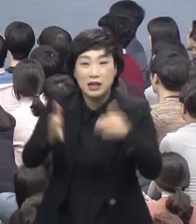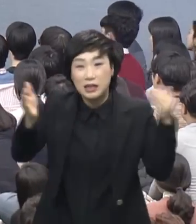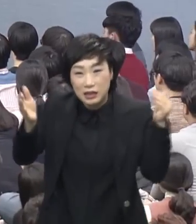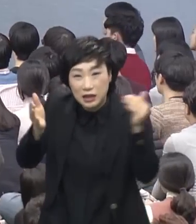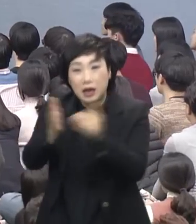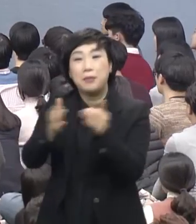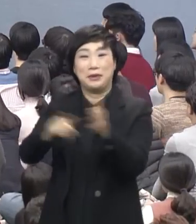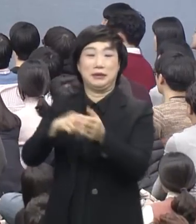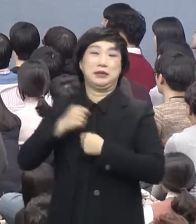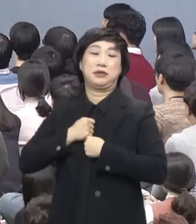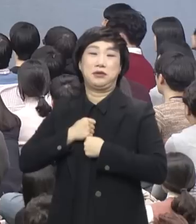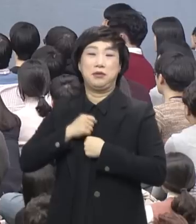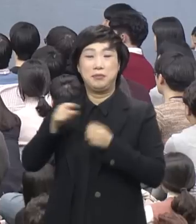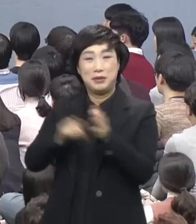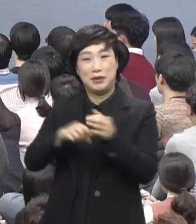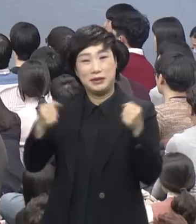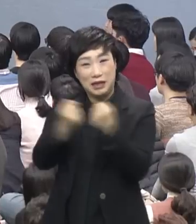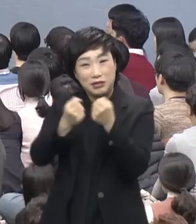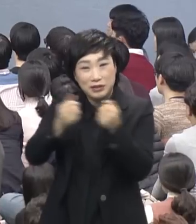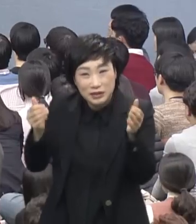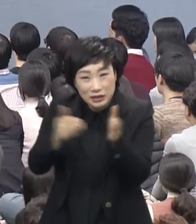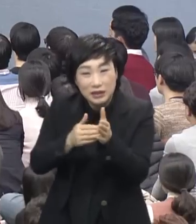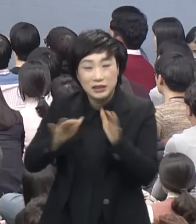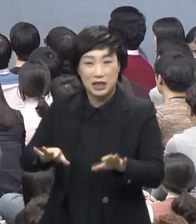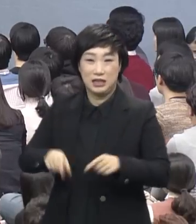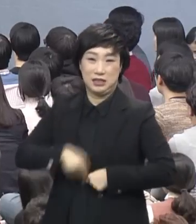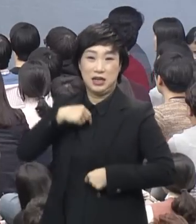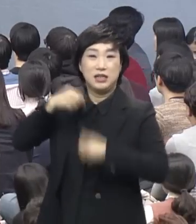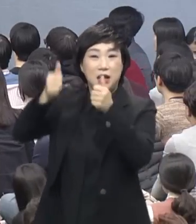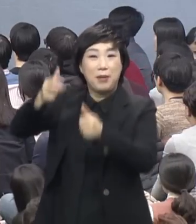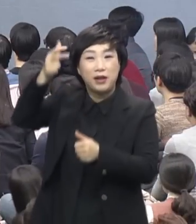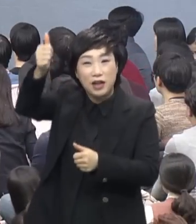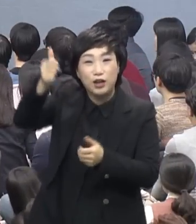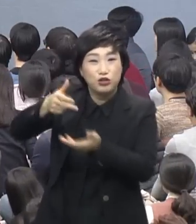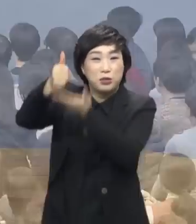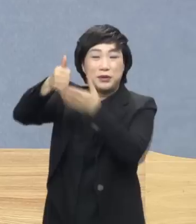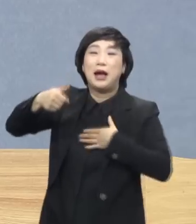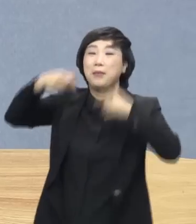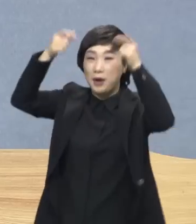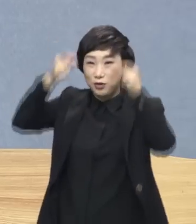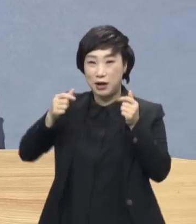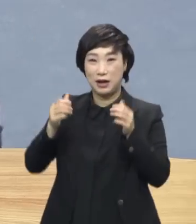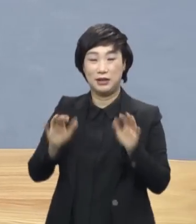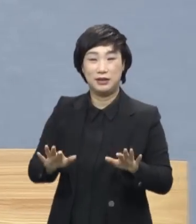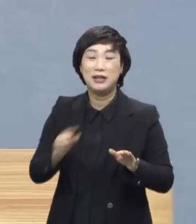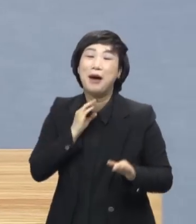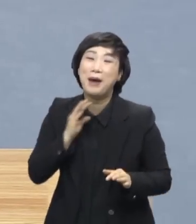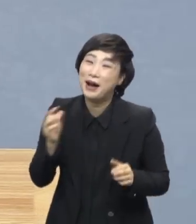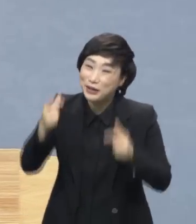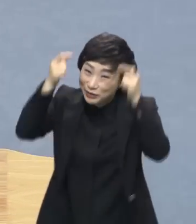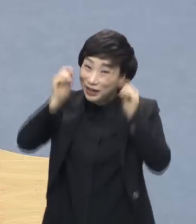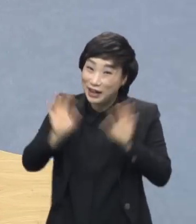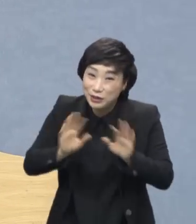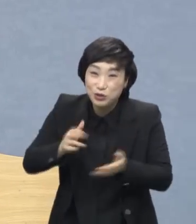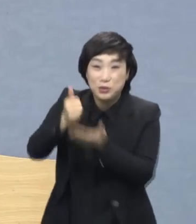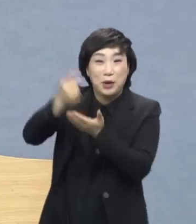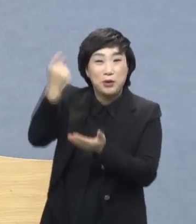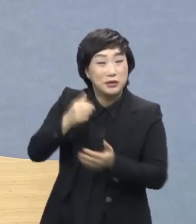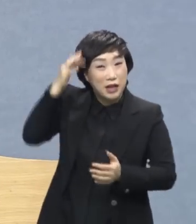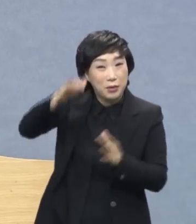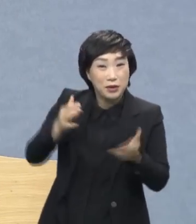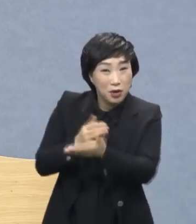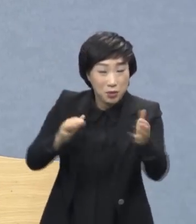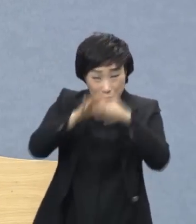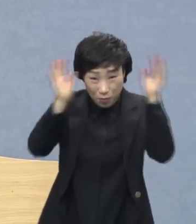싸움을 싸웠다. 이제 의의 재판장이 이제 나에게 면류관을 줄 것이다. 내게만 아니라 주님의 나타나심을 사모하는